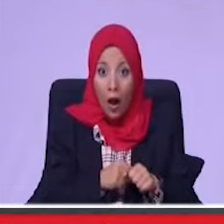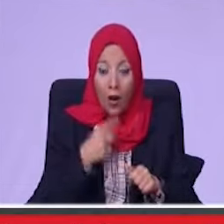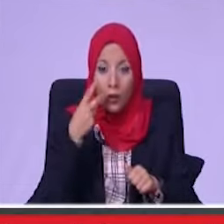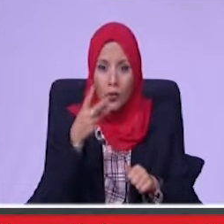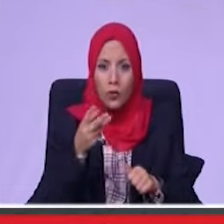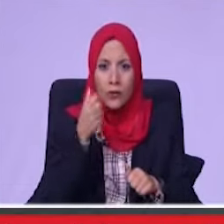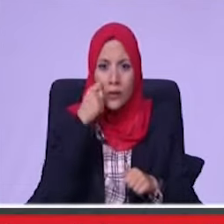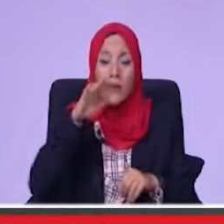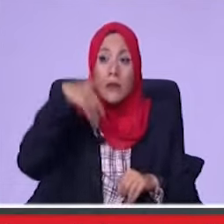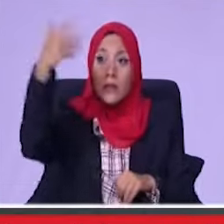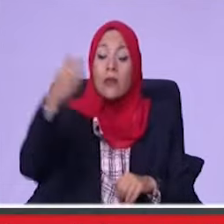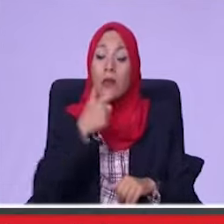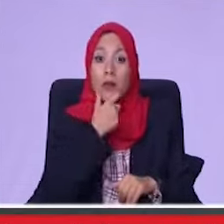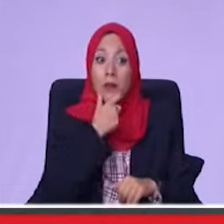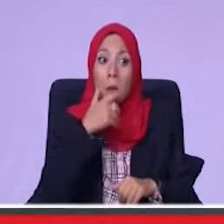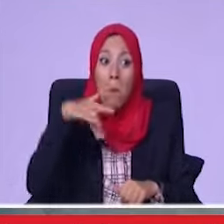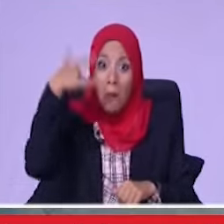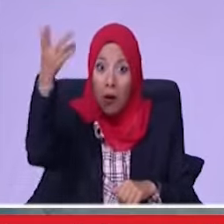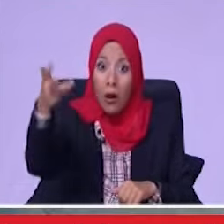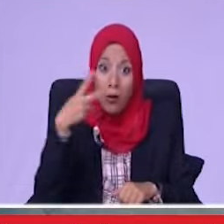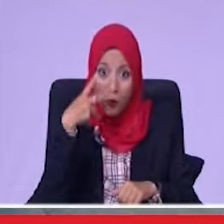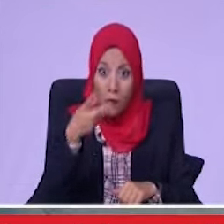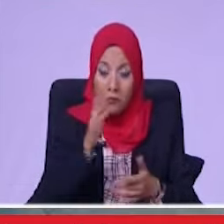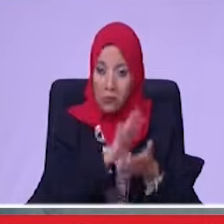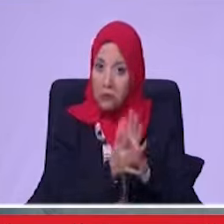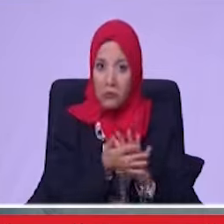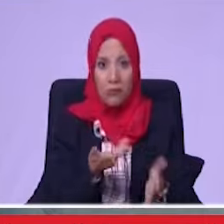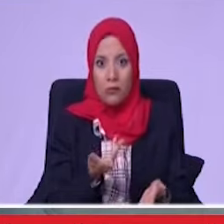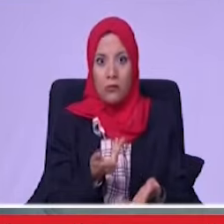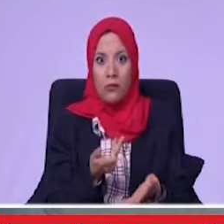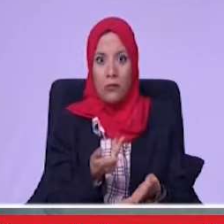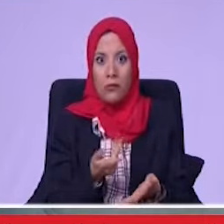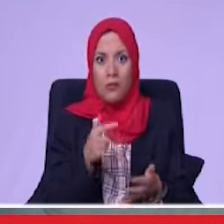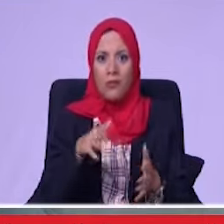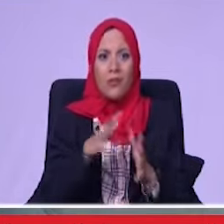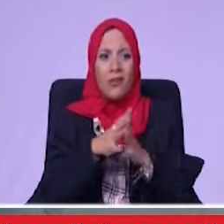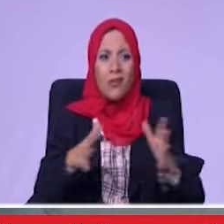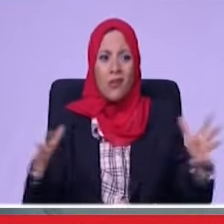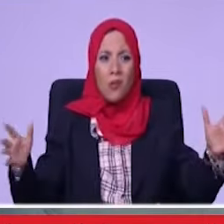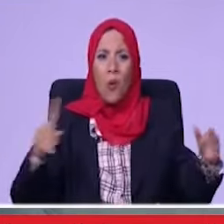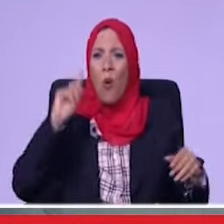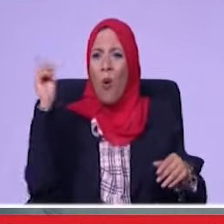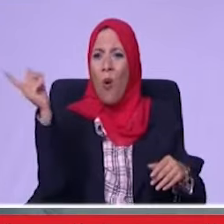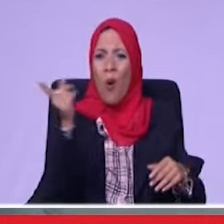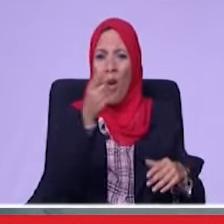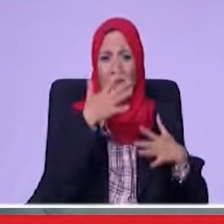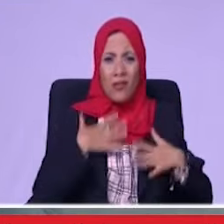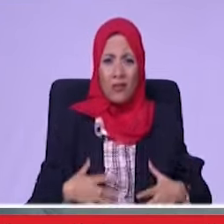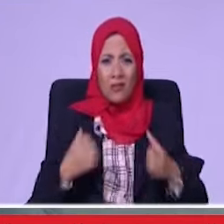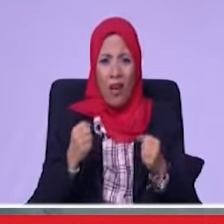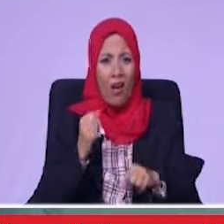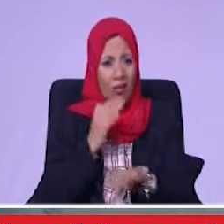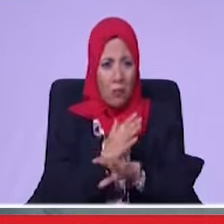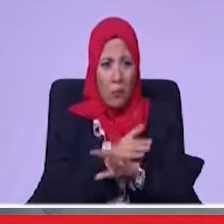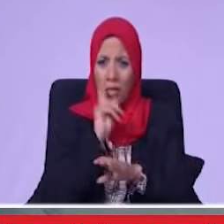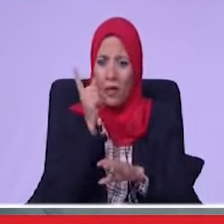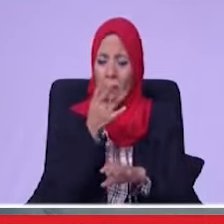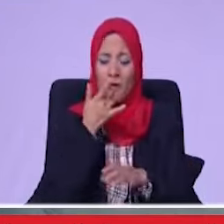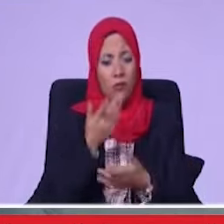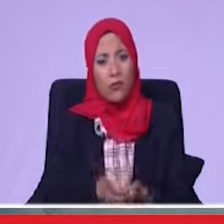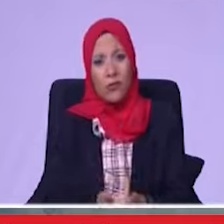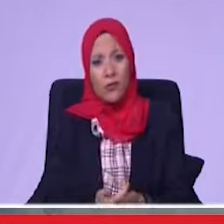الخارجيين، ويعني ايه يعني مجال كبير يعني مجال طبي واسع يعني اتخذناه يعني ان